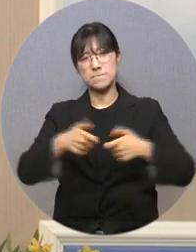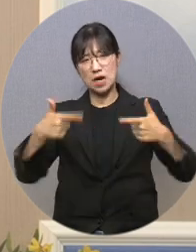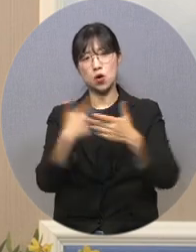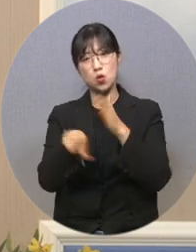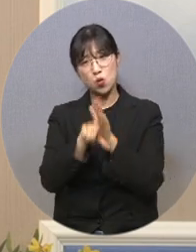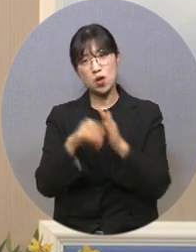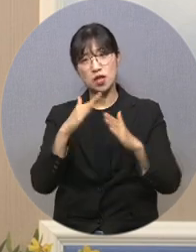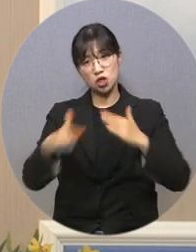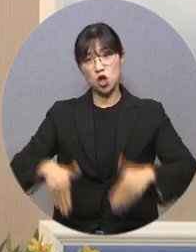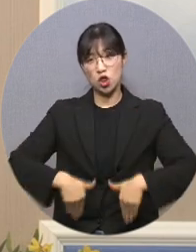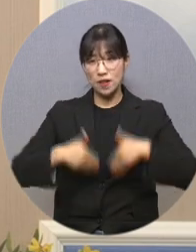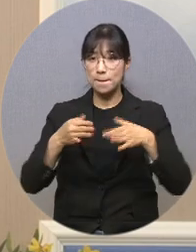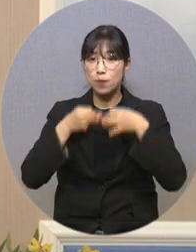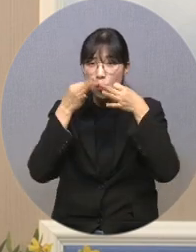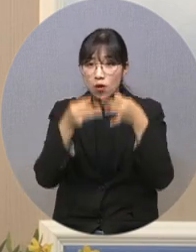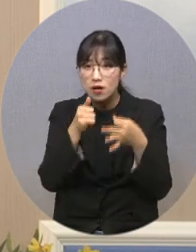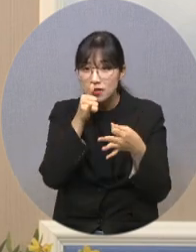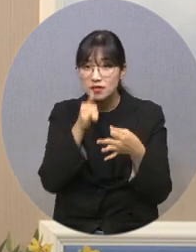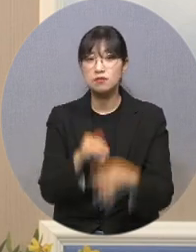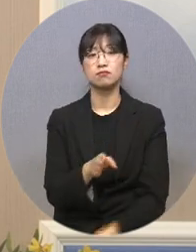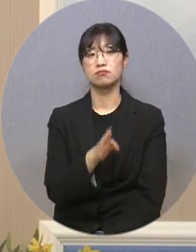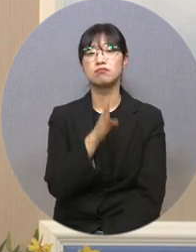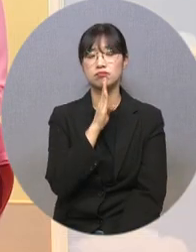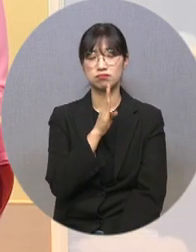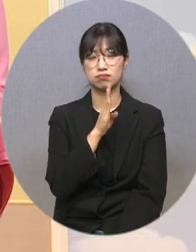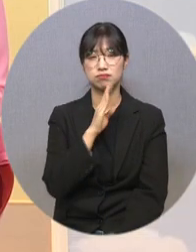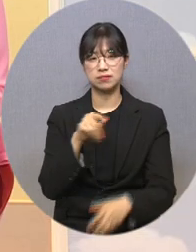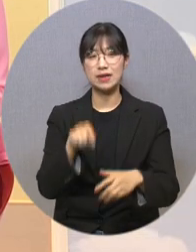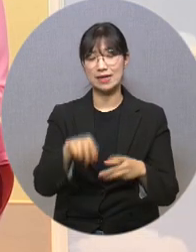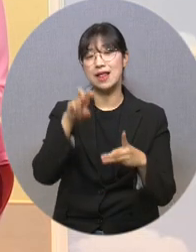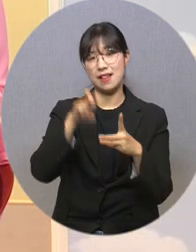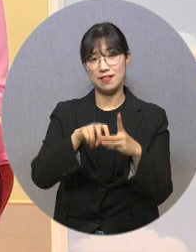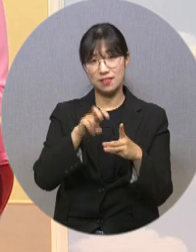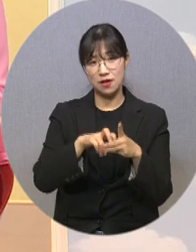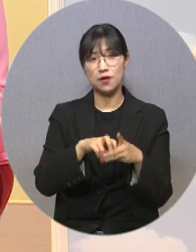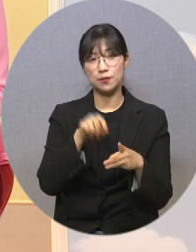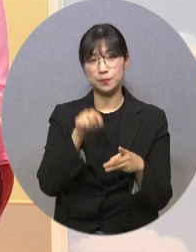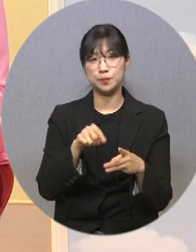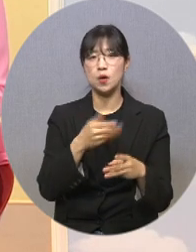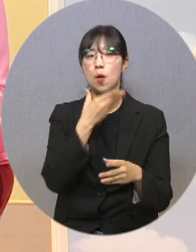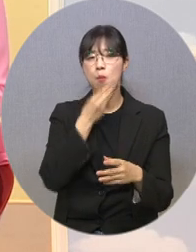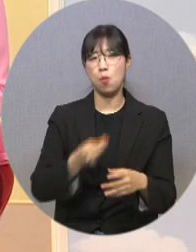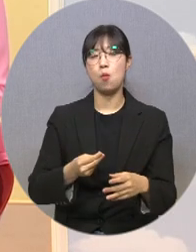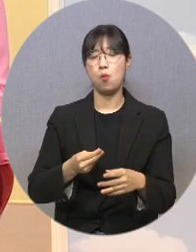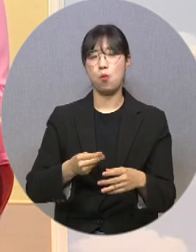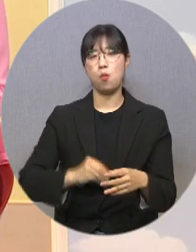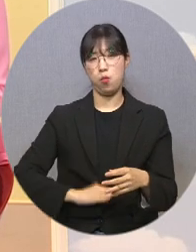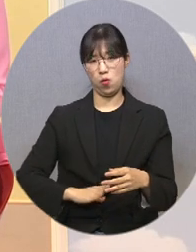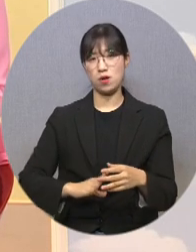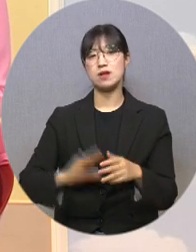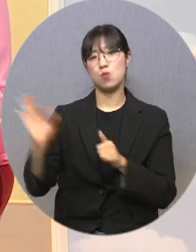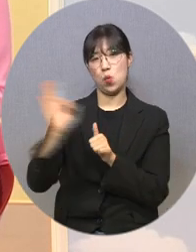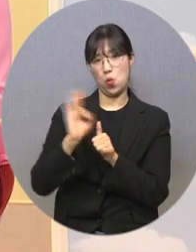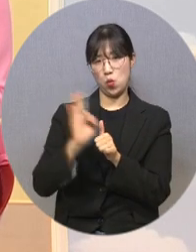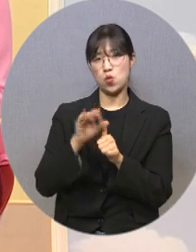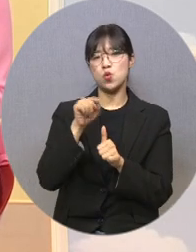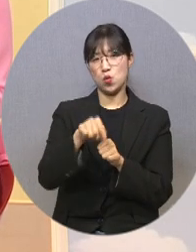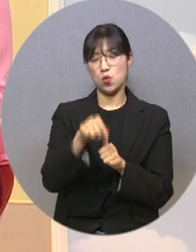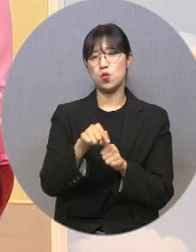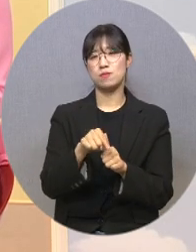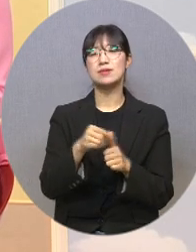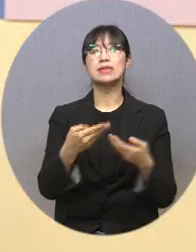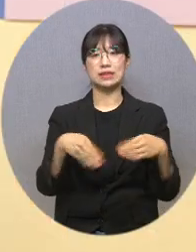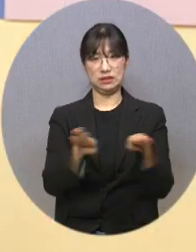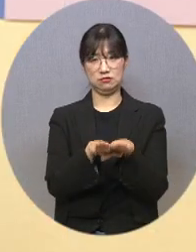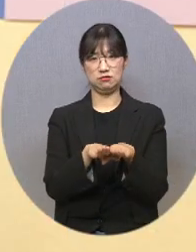혹시 있었을까요? 아니, 그럼요. 이제 지역 아동센터가 이제 보건복지부의 보정을 받는 비분권